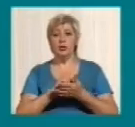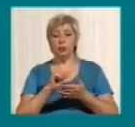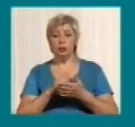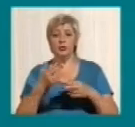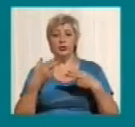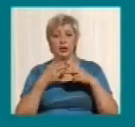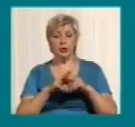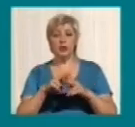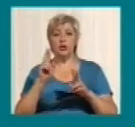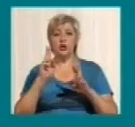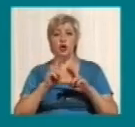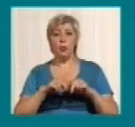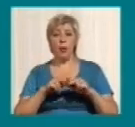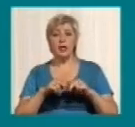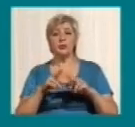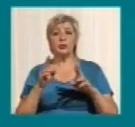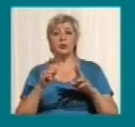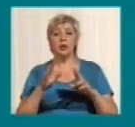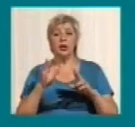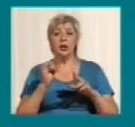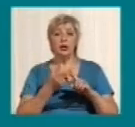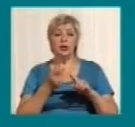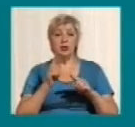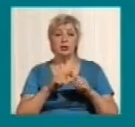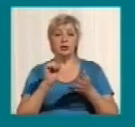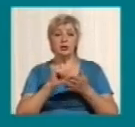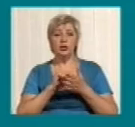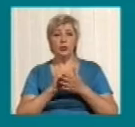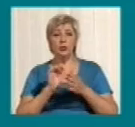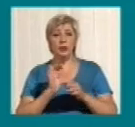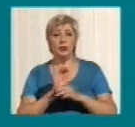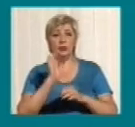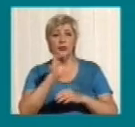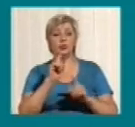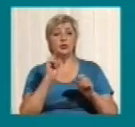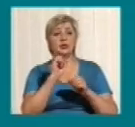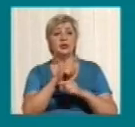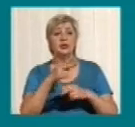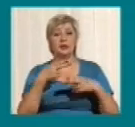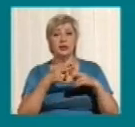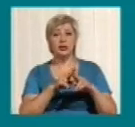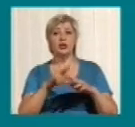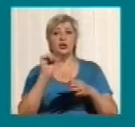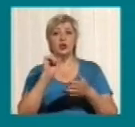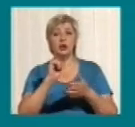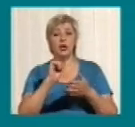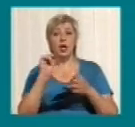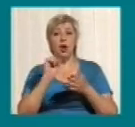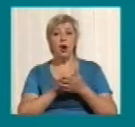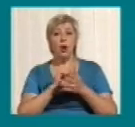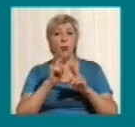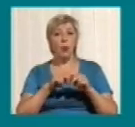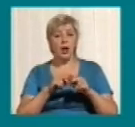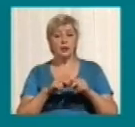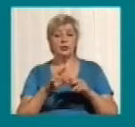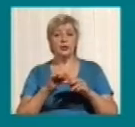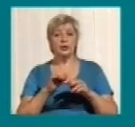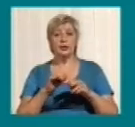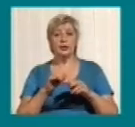технічний паспорт, і ці документи відправили для того, щоб заказати технічний паспорт новий на школу і всі інші там